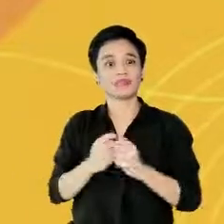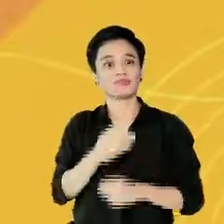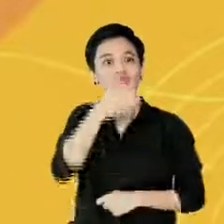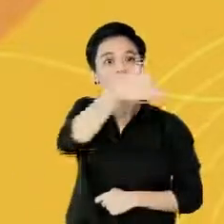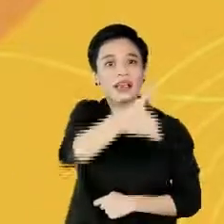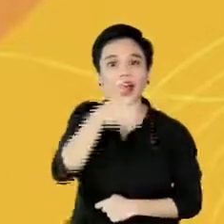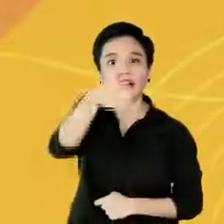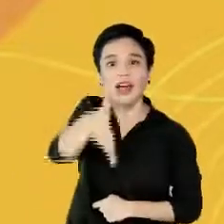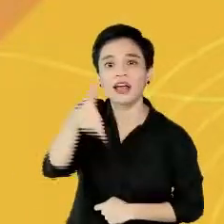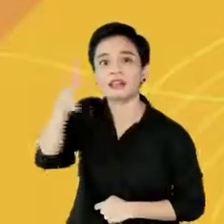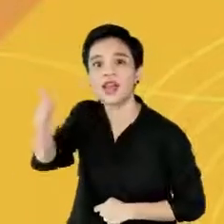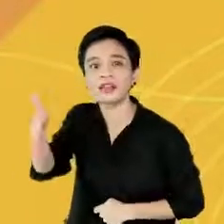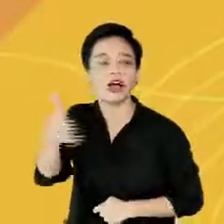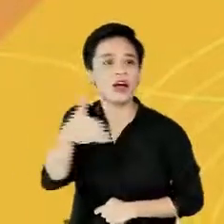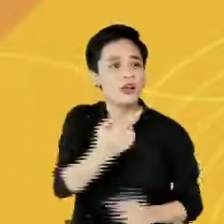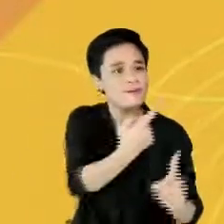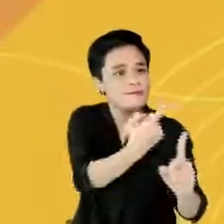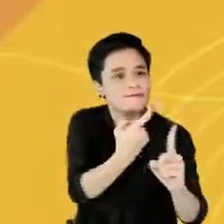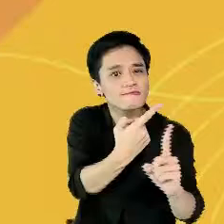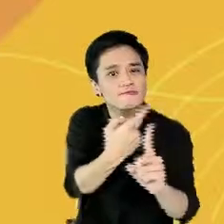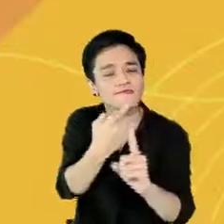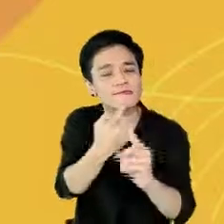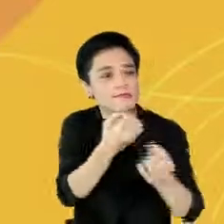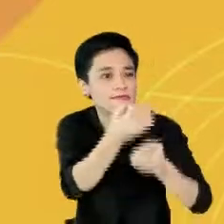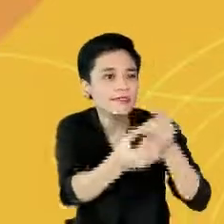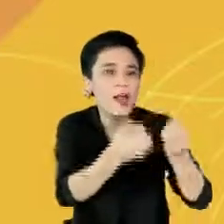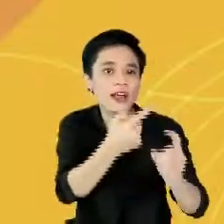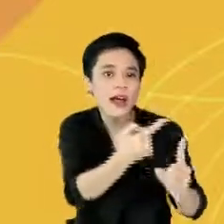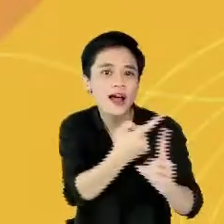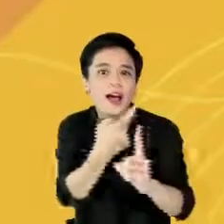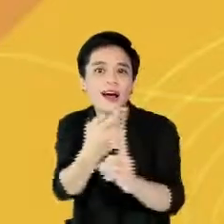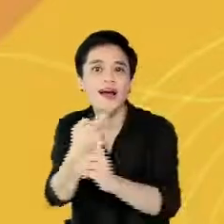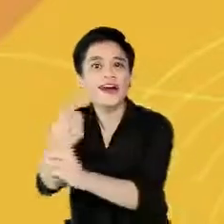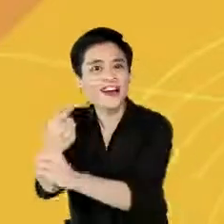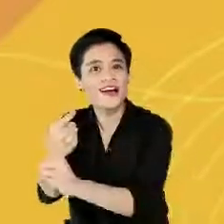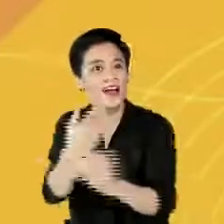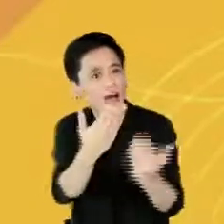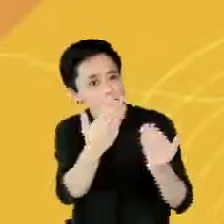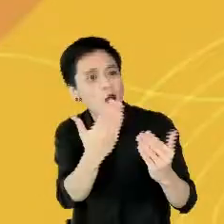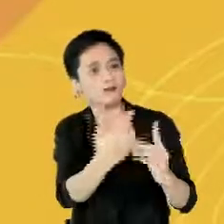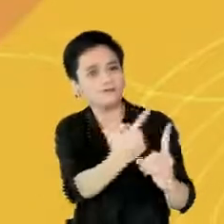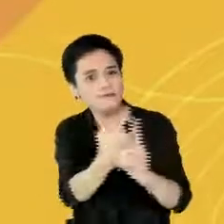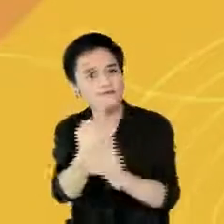maupun tindakan yang lebih lebih lebih lebih karena